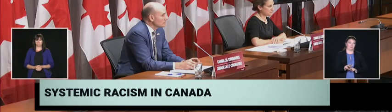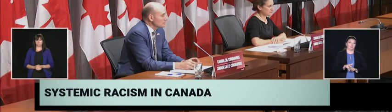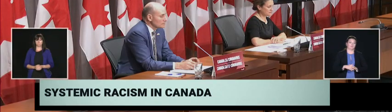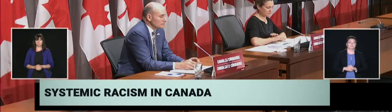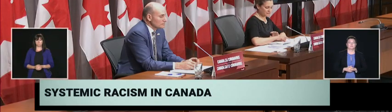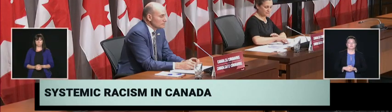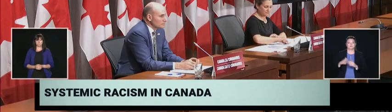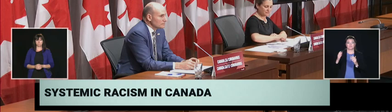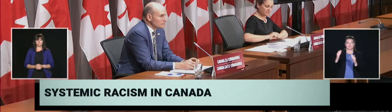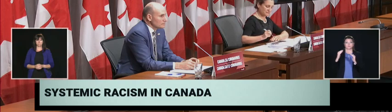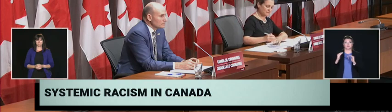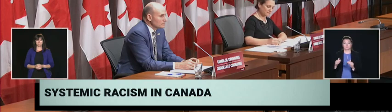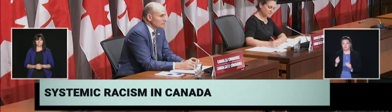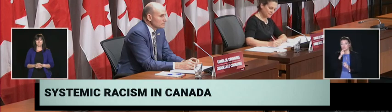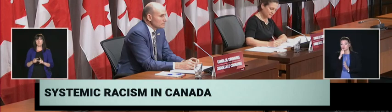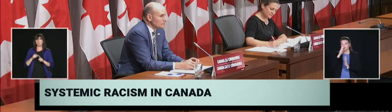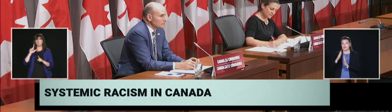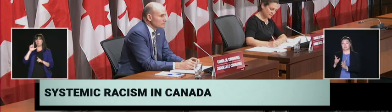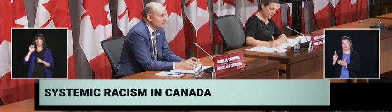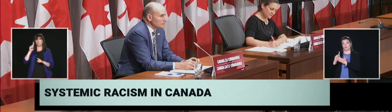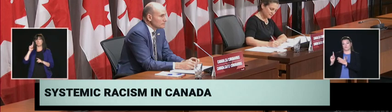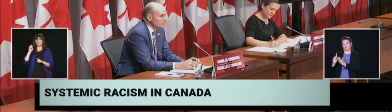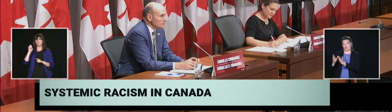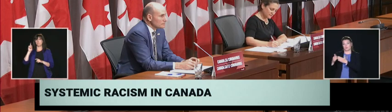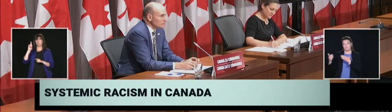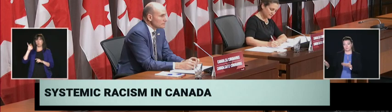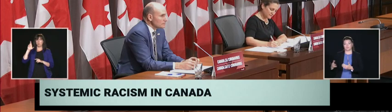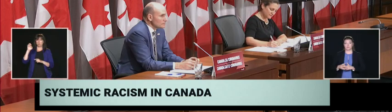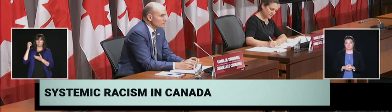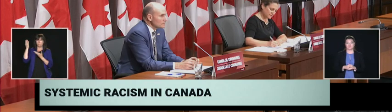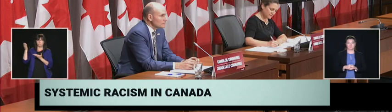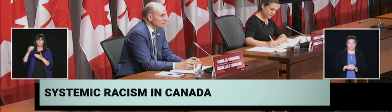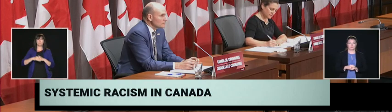Devoir. Please go ahead, à vous la parole. Oui, bonjour.